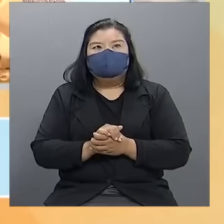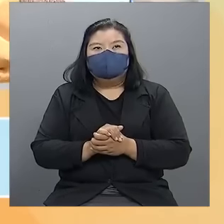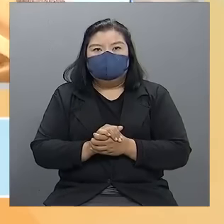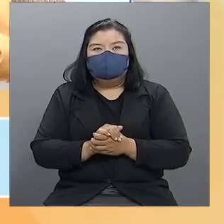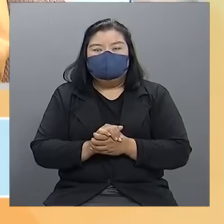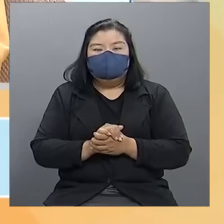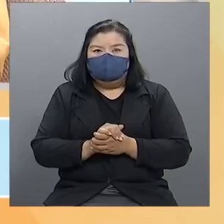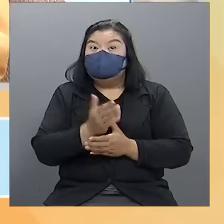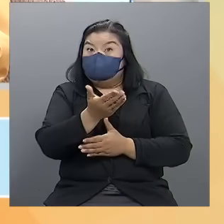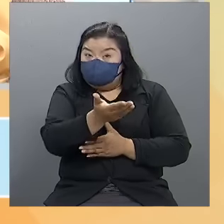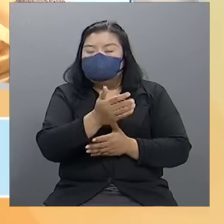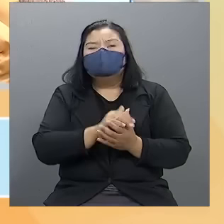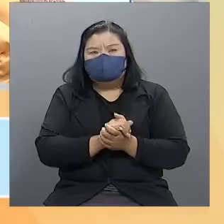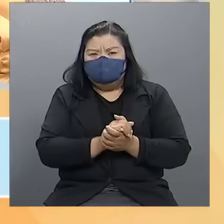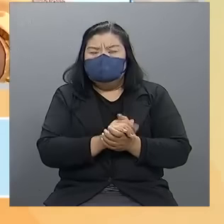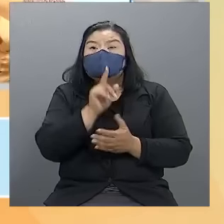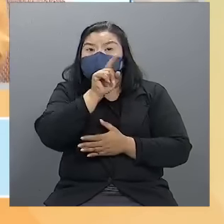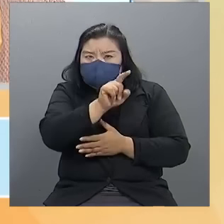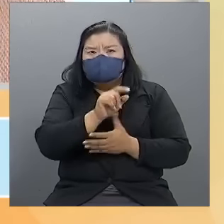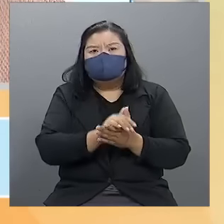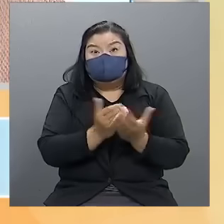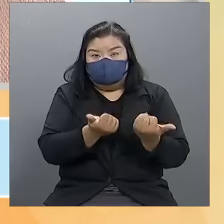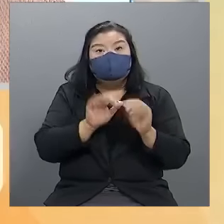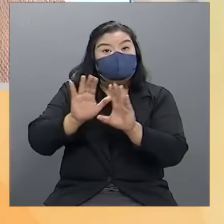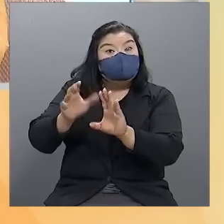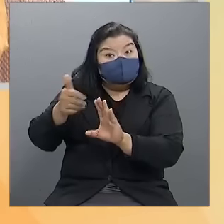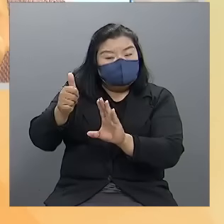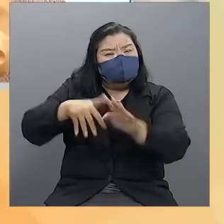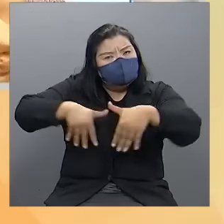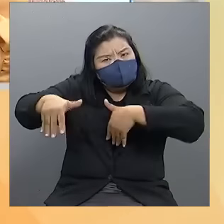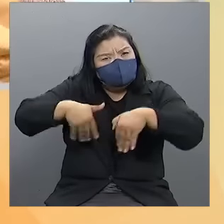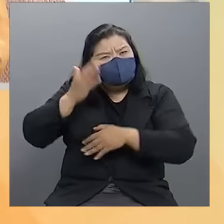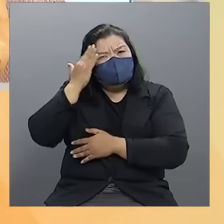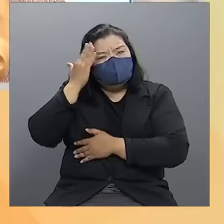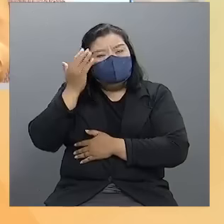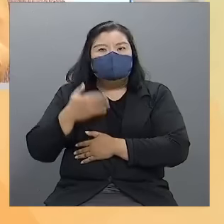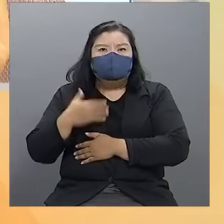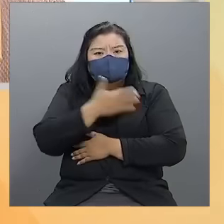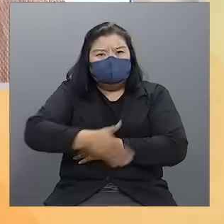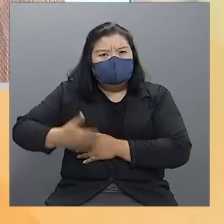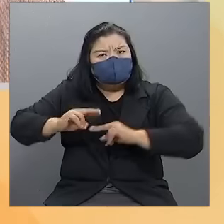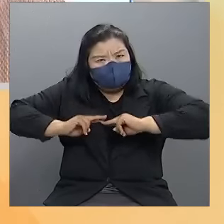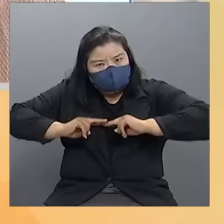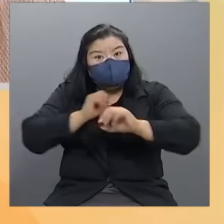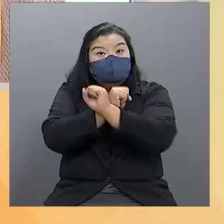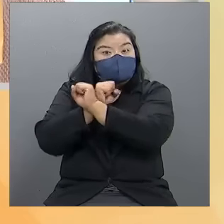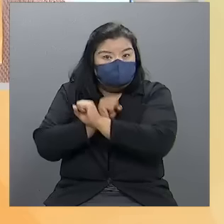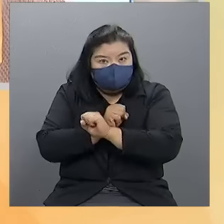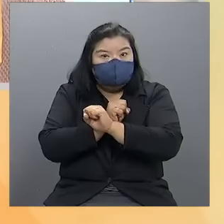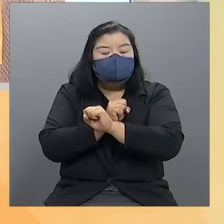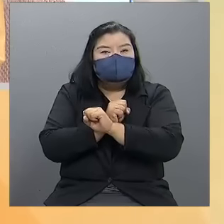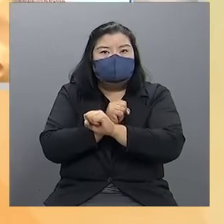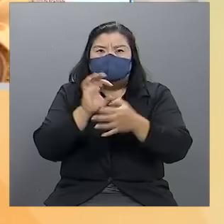เราตรนี้แห็จขOTHER hablandoในการดูแลสุภาพร่างกายตนเอง ส Michelleกว